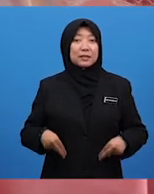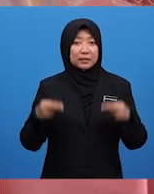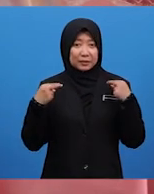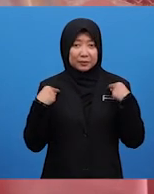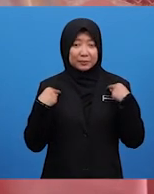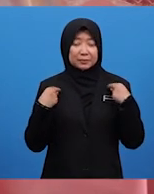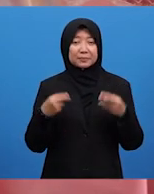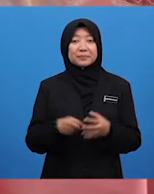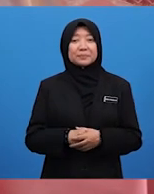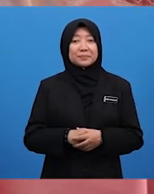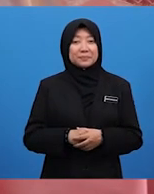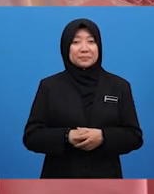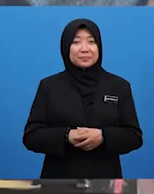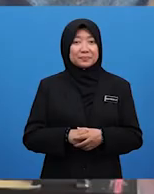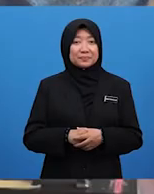kehidupan seharian.